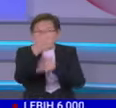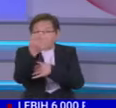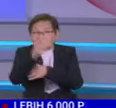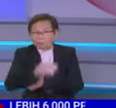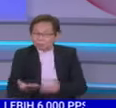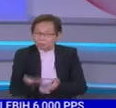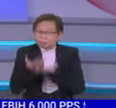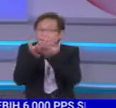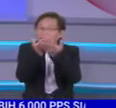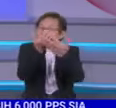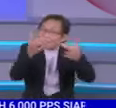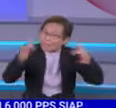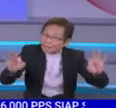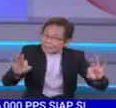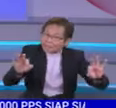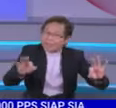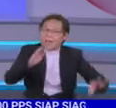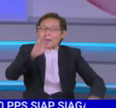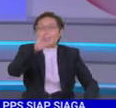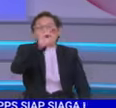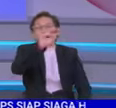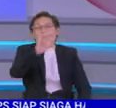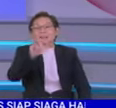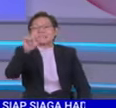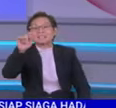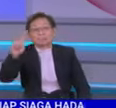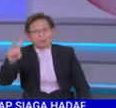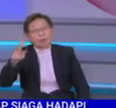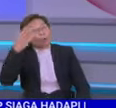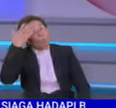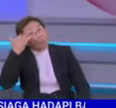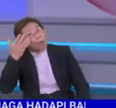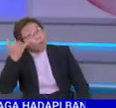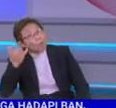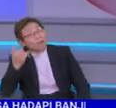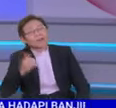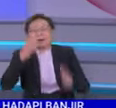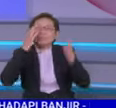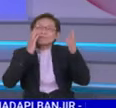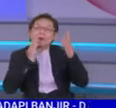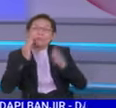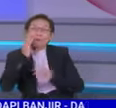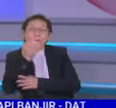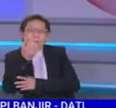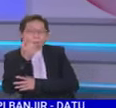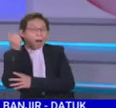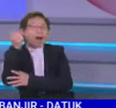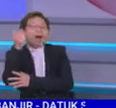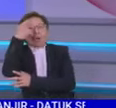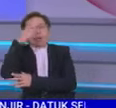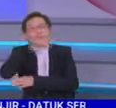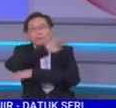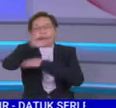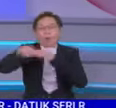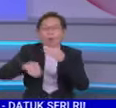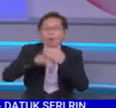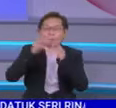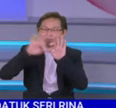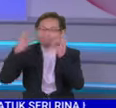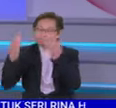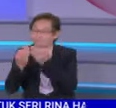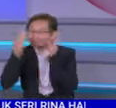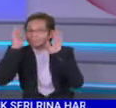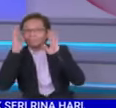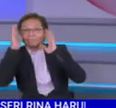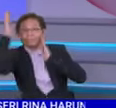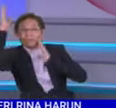siaran langsung secara percuma di platform MyTV. Inisiatif ini bertujuan memberi pengalaman terbaik buat seluruh keluarga Malaysia